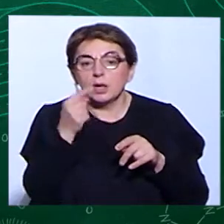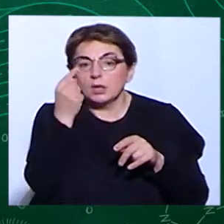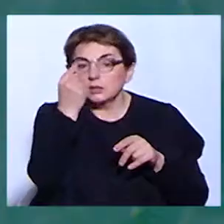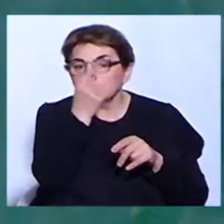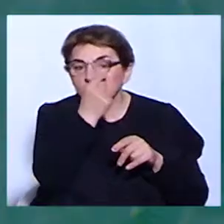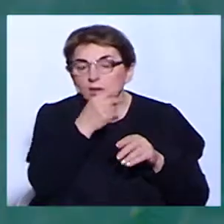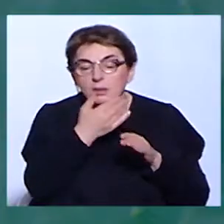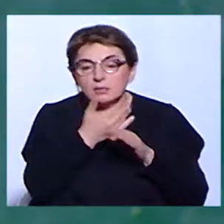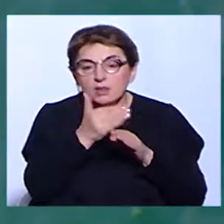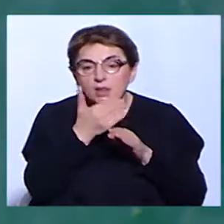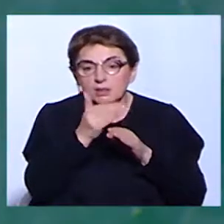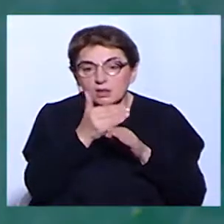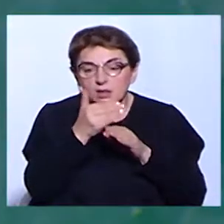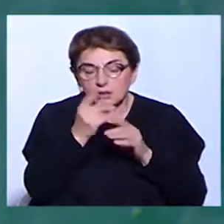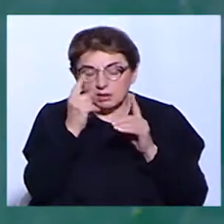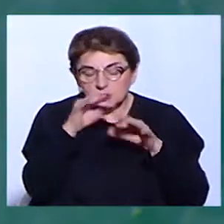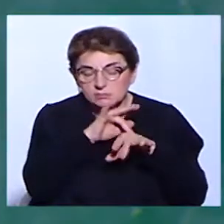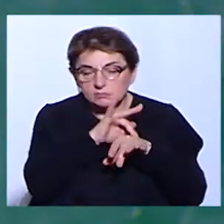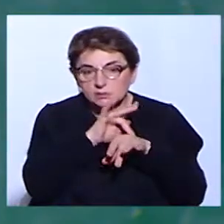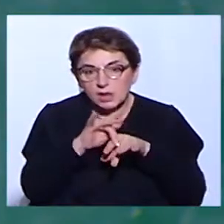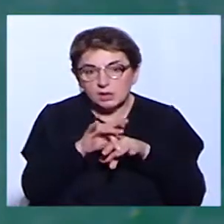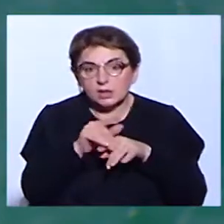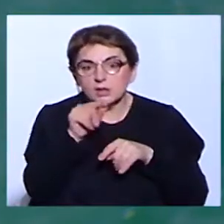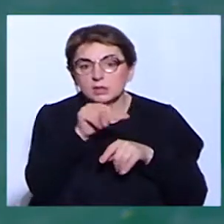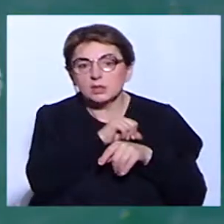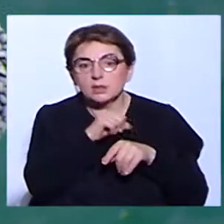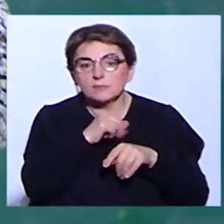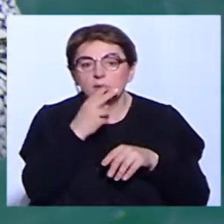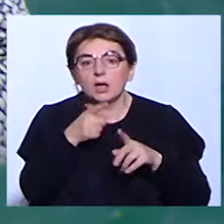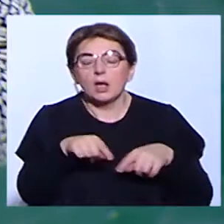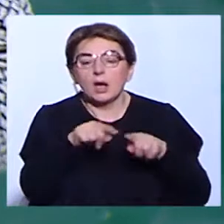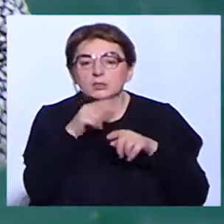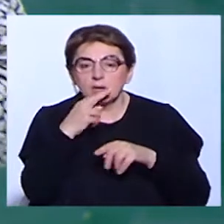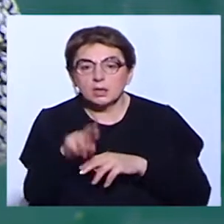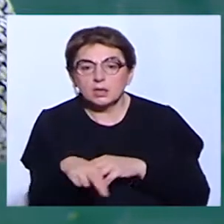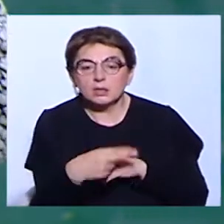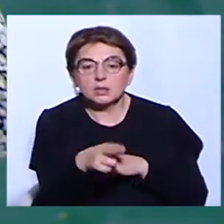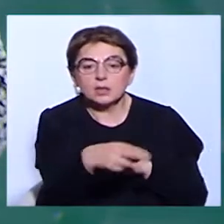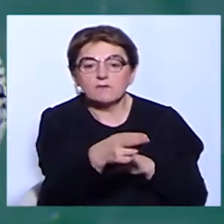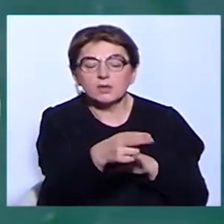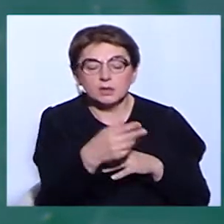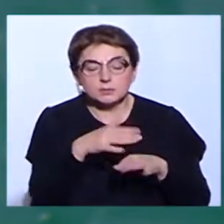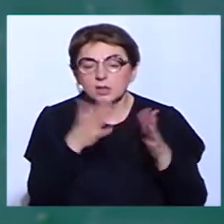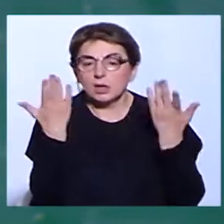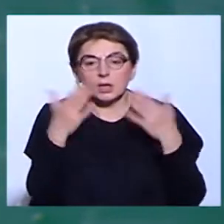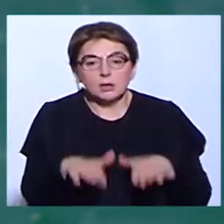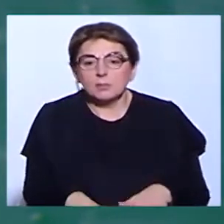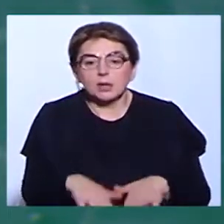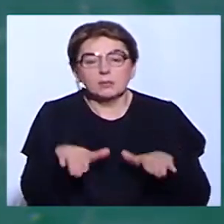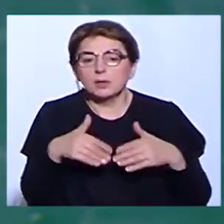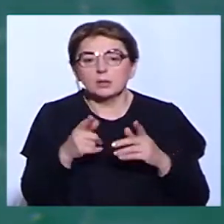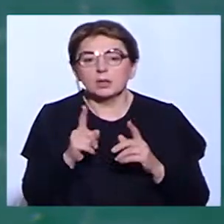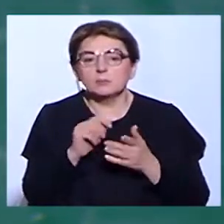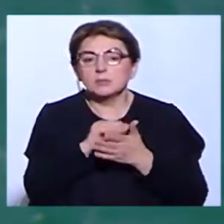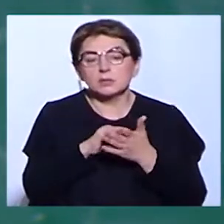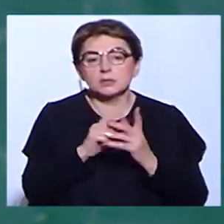ნელ-ნელა დაკნინდა და დაქრა. Ასევე ხსნის ის გველებში კიდურების არარსებობას.